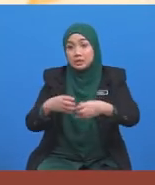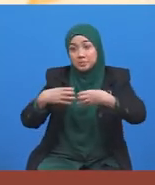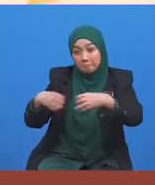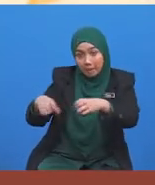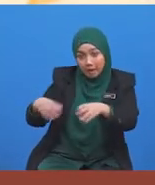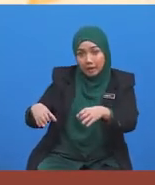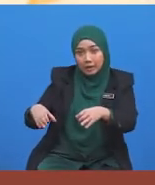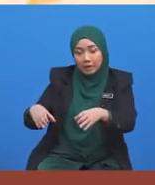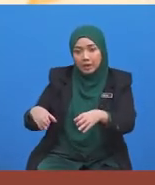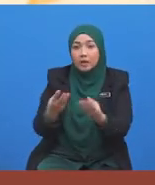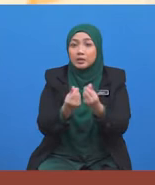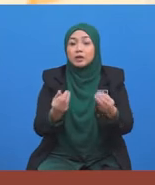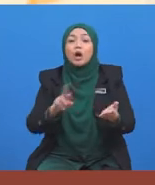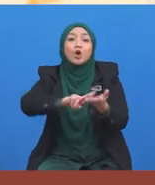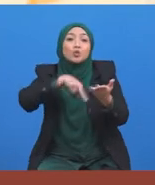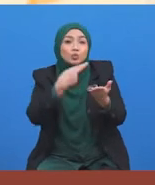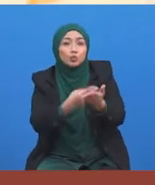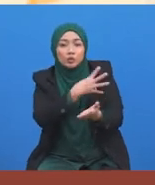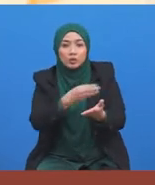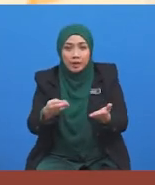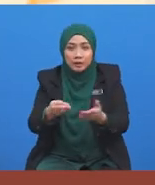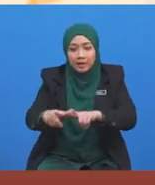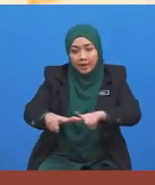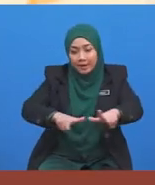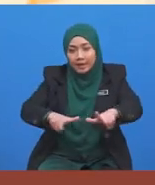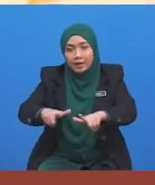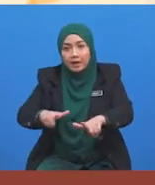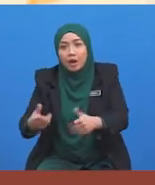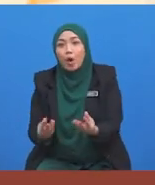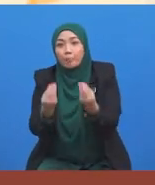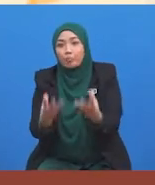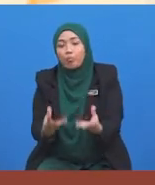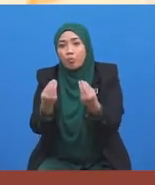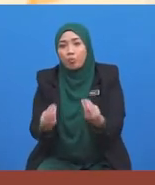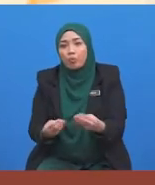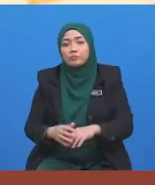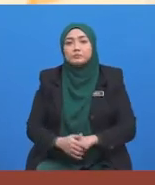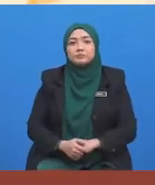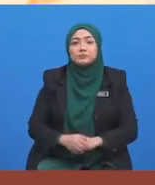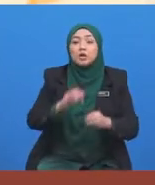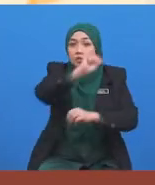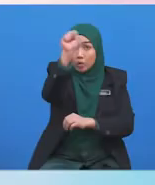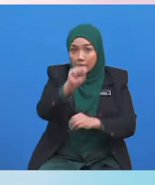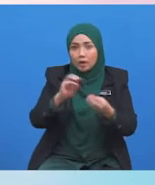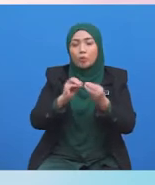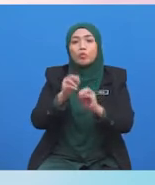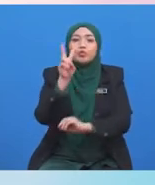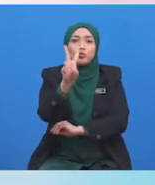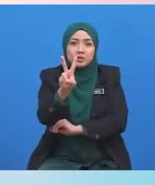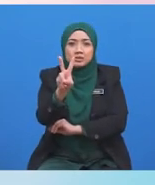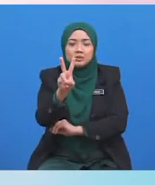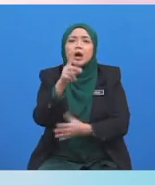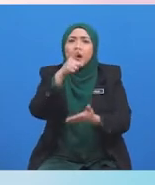cepat seperti tanah runtuh dan aliran lumpur. Mari kita lihat pula soalan yang kedua,